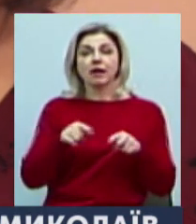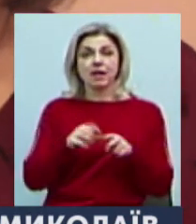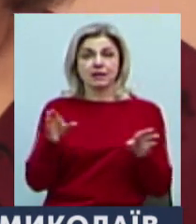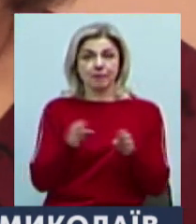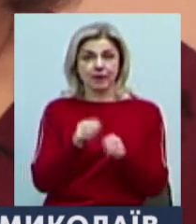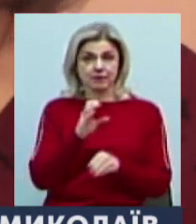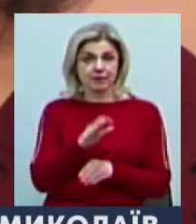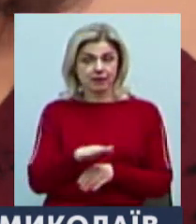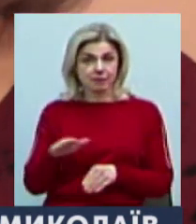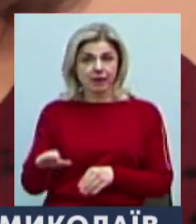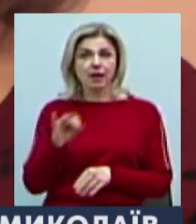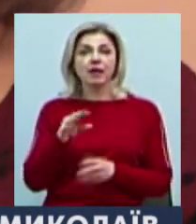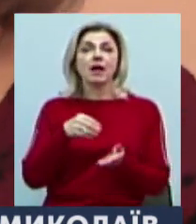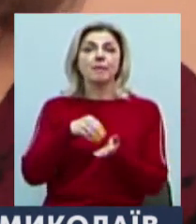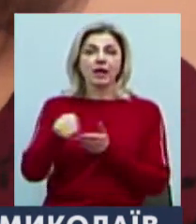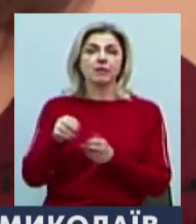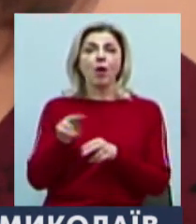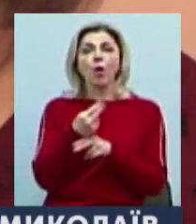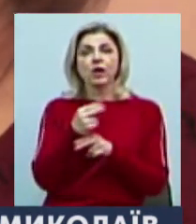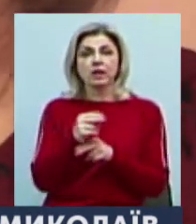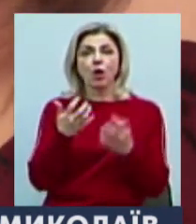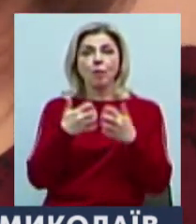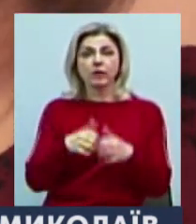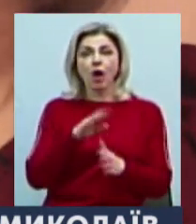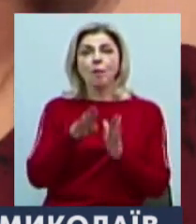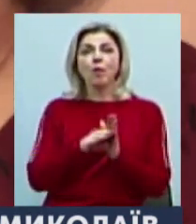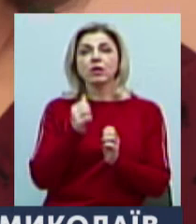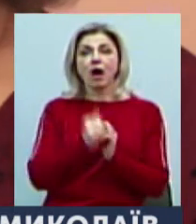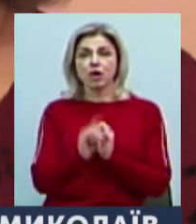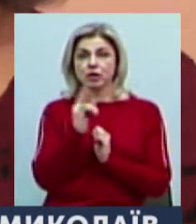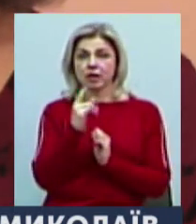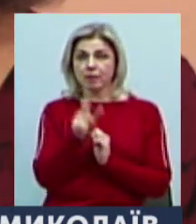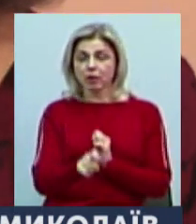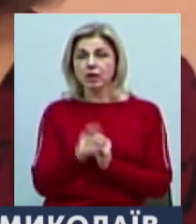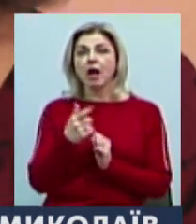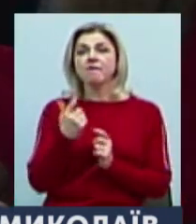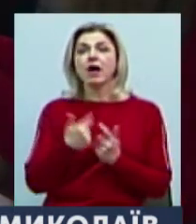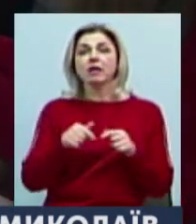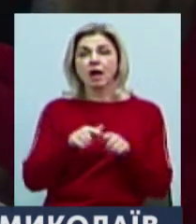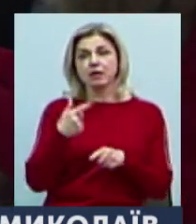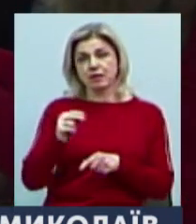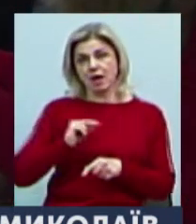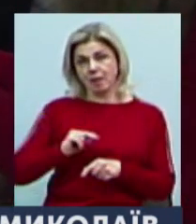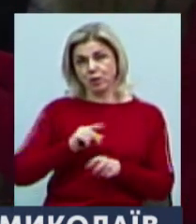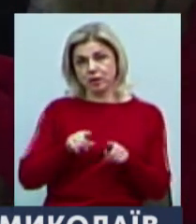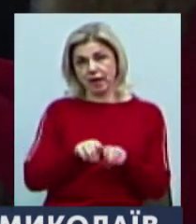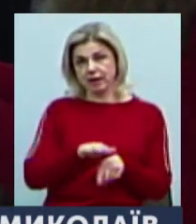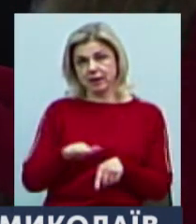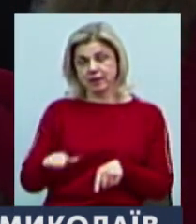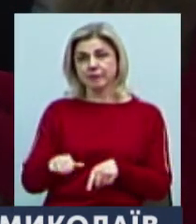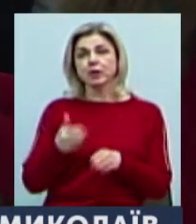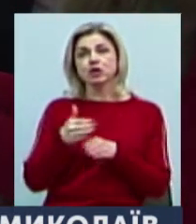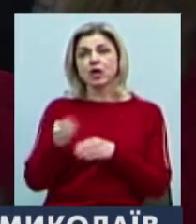на придбання корекційного обладнання під кожну дитину і в клас, де працюють такі діти. Частину грошей витрачають